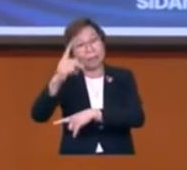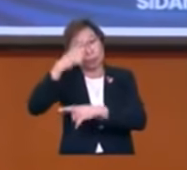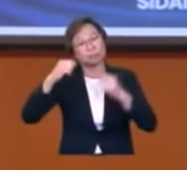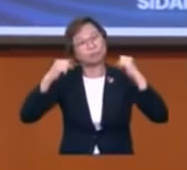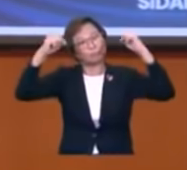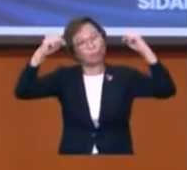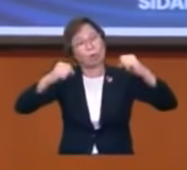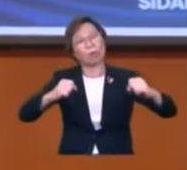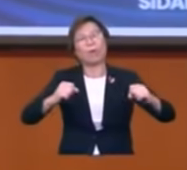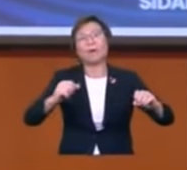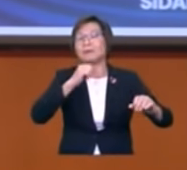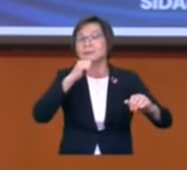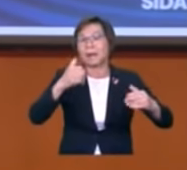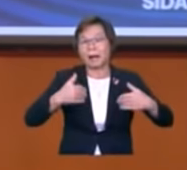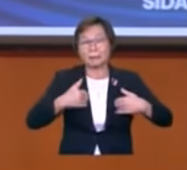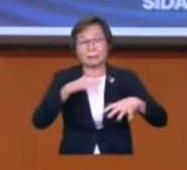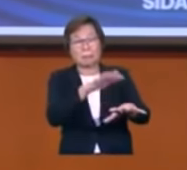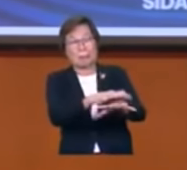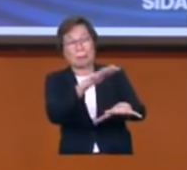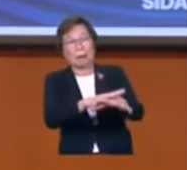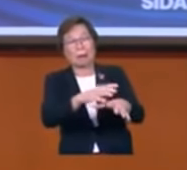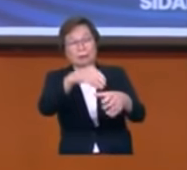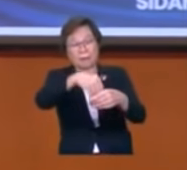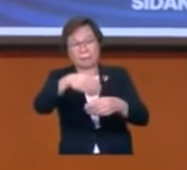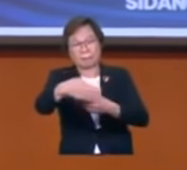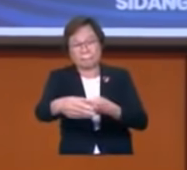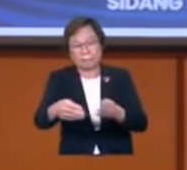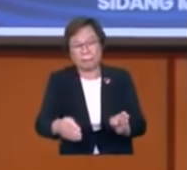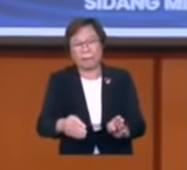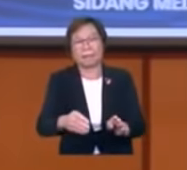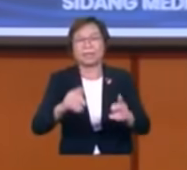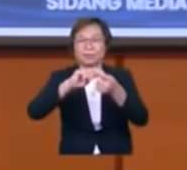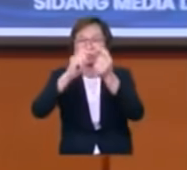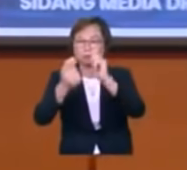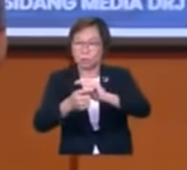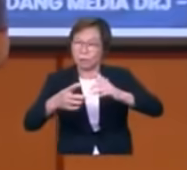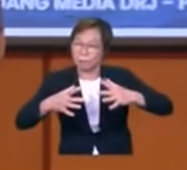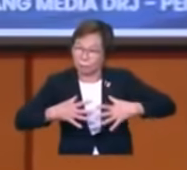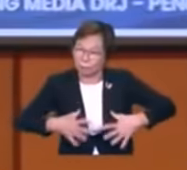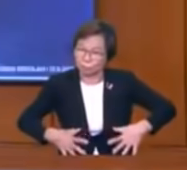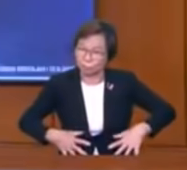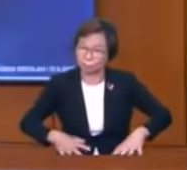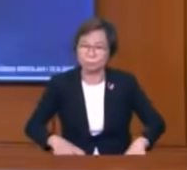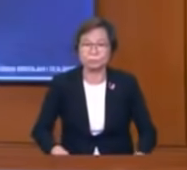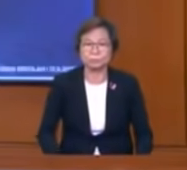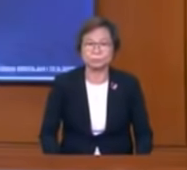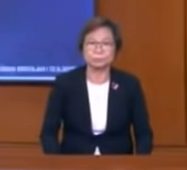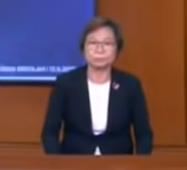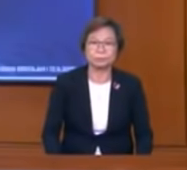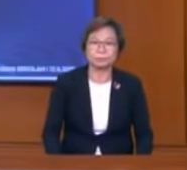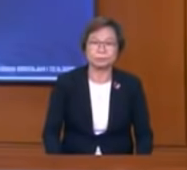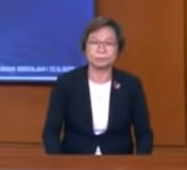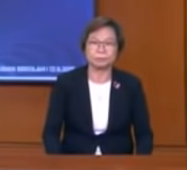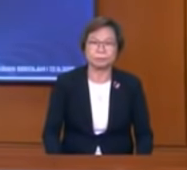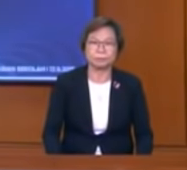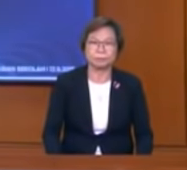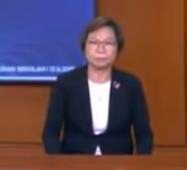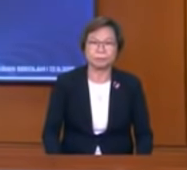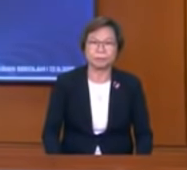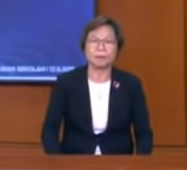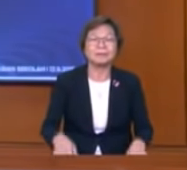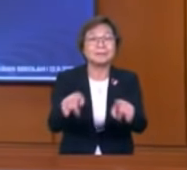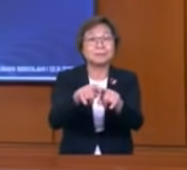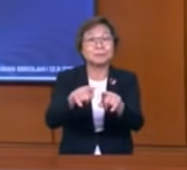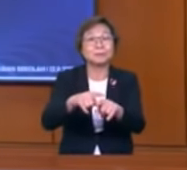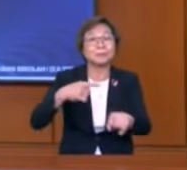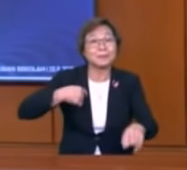mustika tidak ada pelaku kesesakan di dalam Hai pilek persalinan keledai